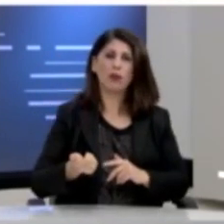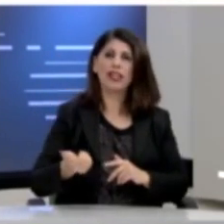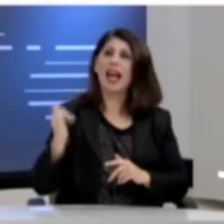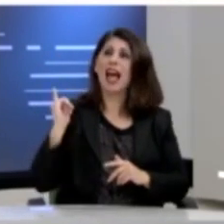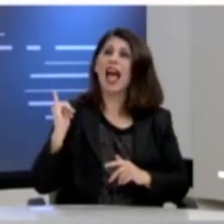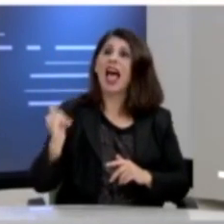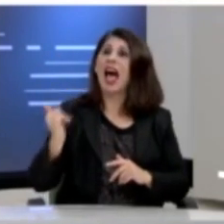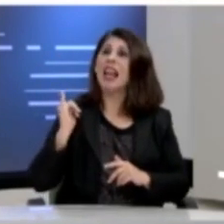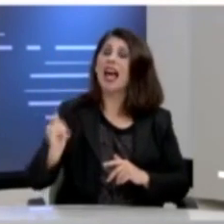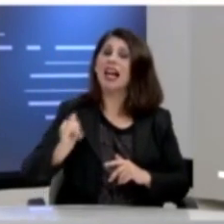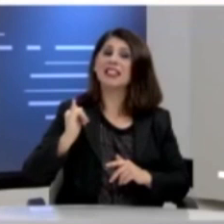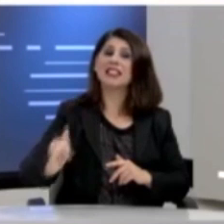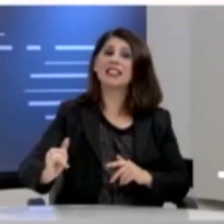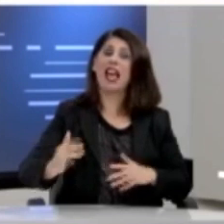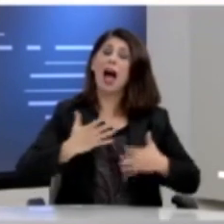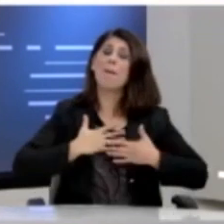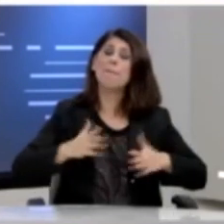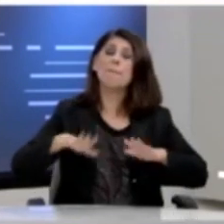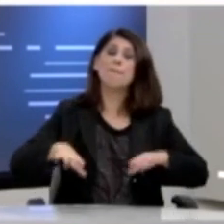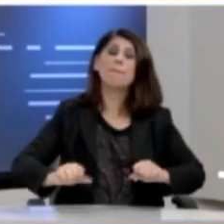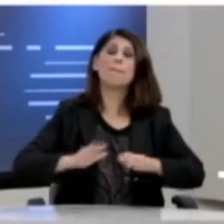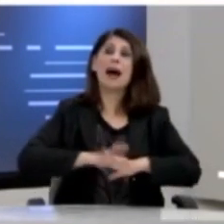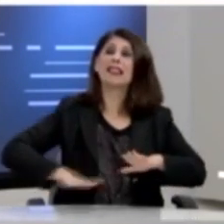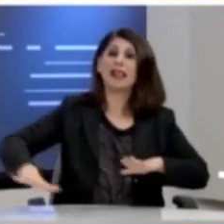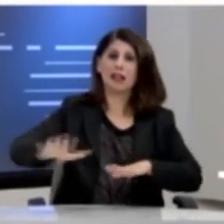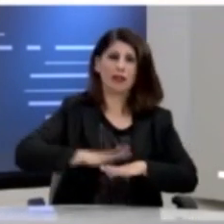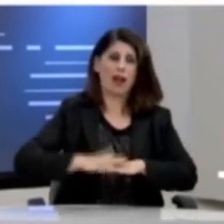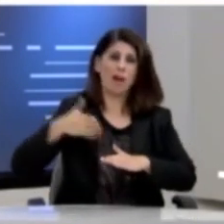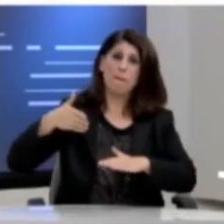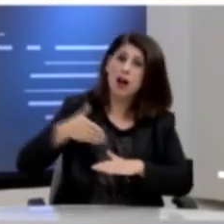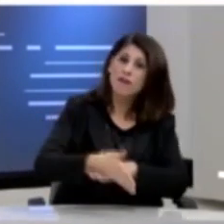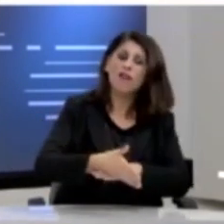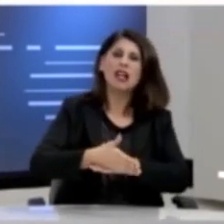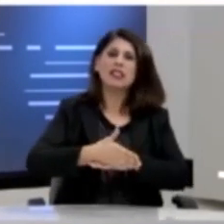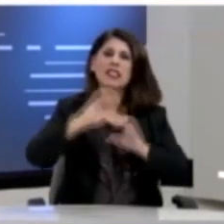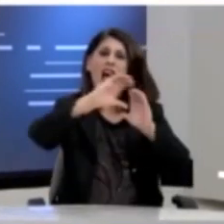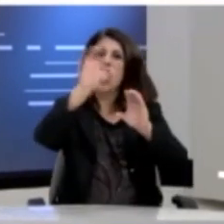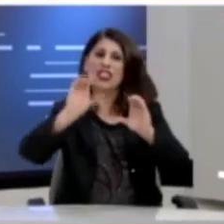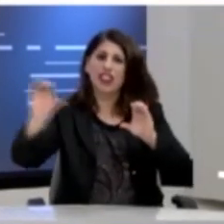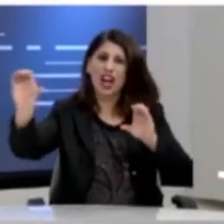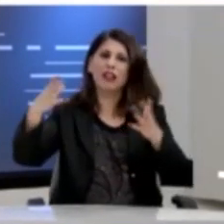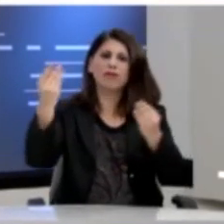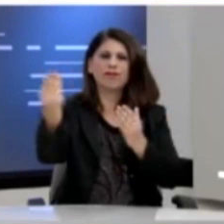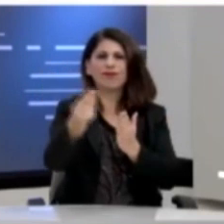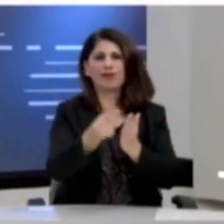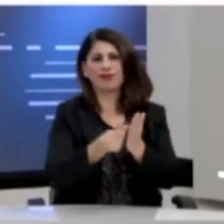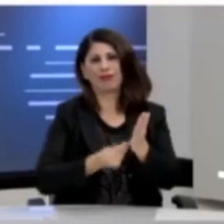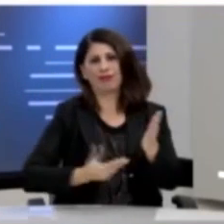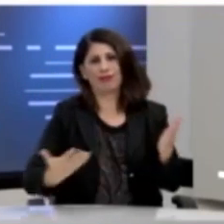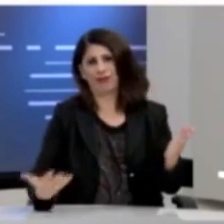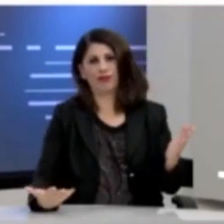πατρίδα, τις απειλές χρησιμοποίησης στρατιωτικών δυνάμεων, οι παρεμβάσεις στη Θράκη. Παράλληλα με αυτά τα